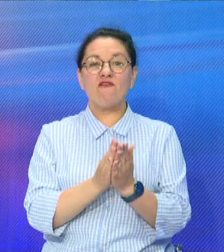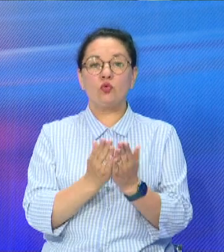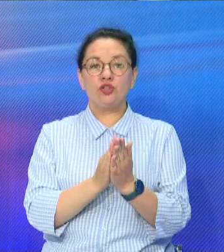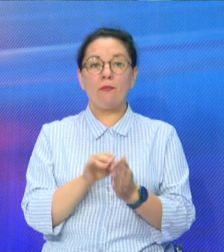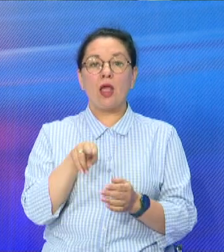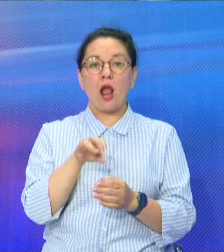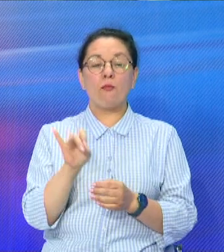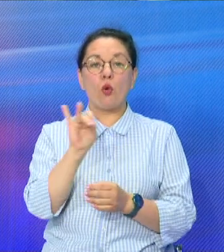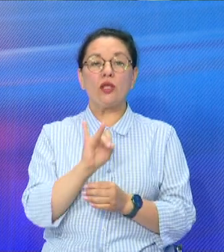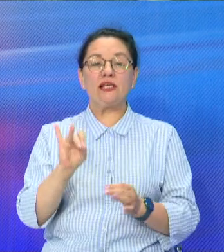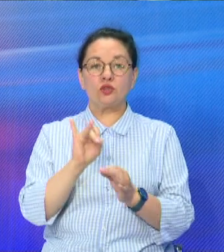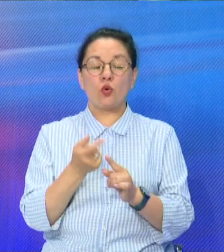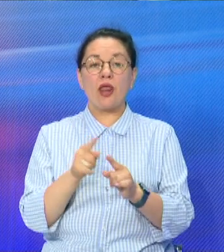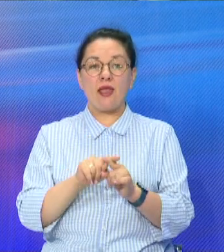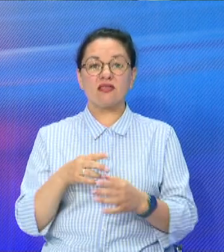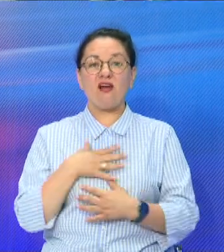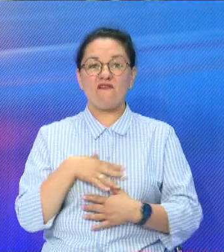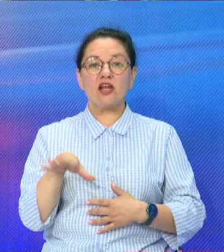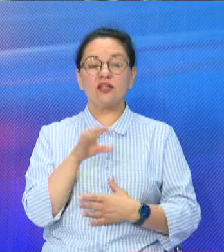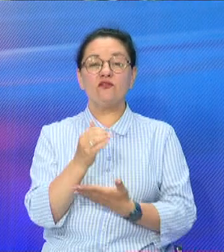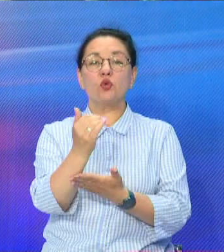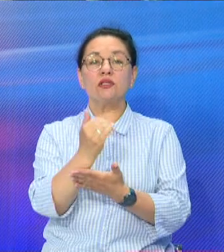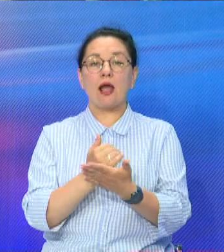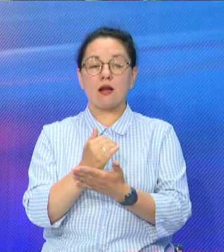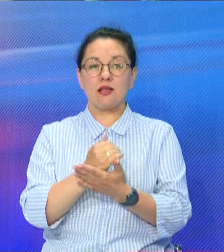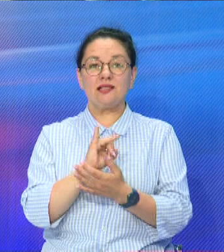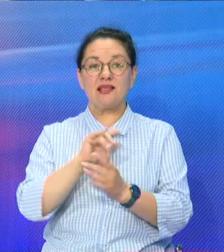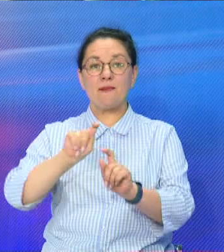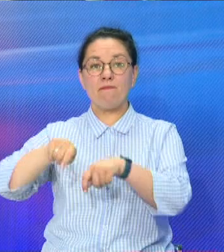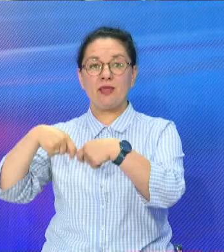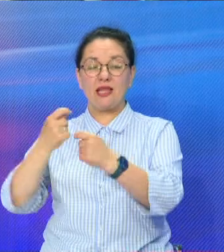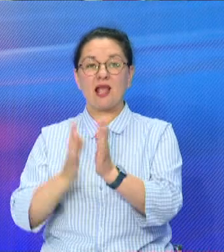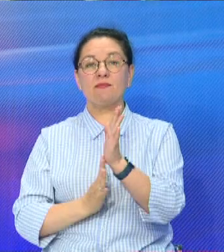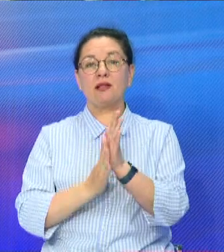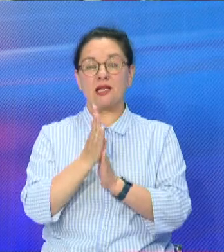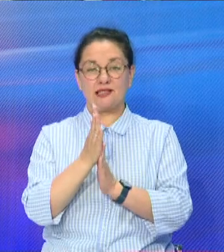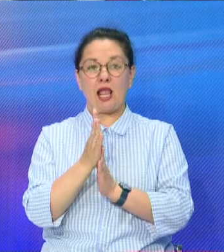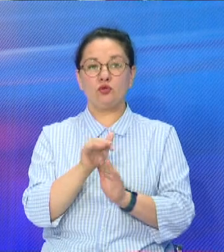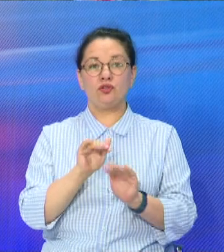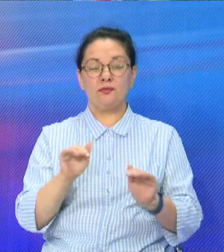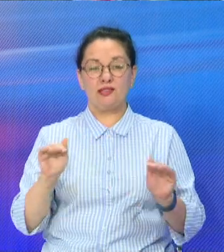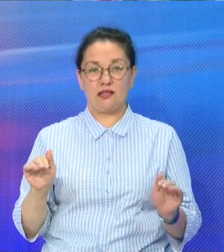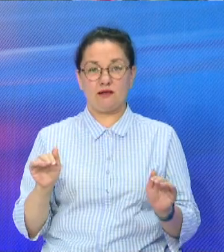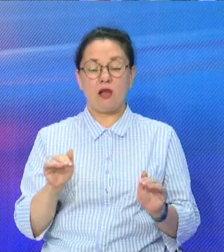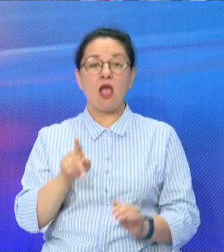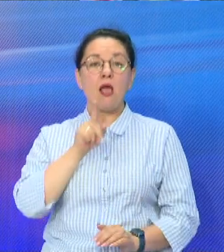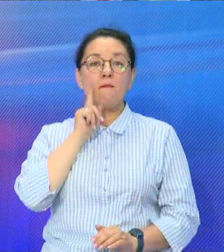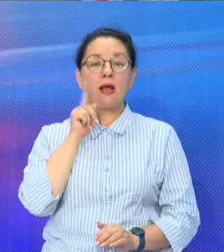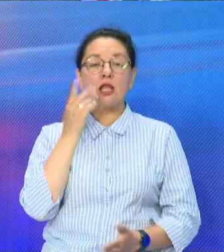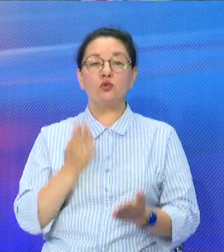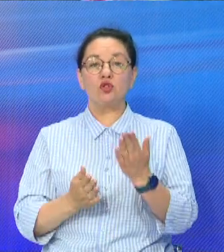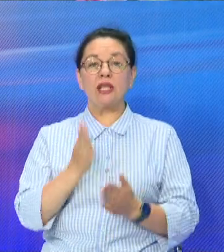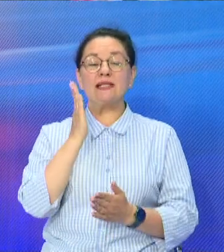зрения сохранить все важно передать подрастающим поколением молодежь если она будет трудиться